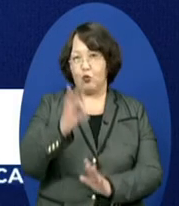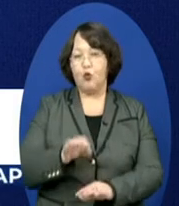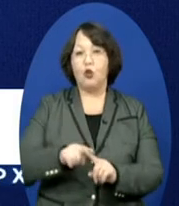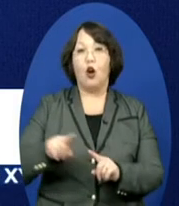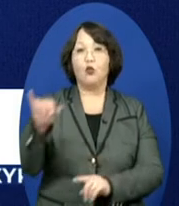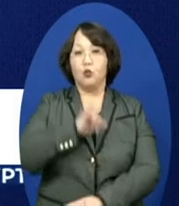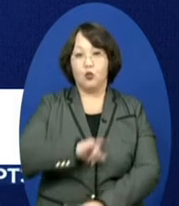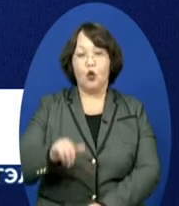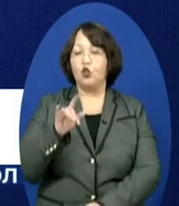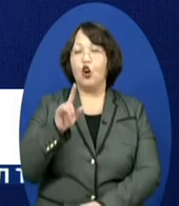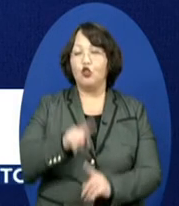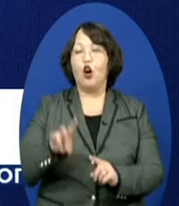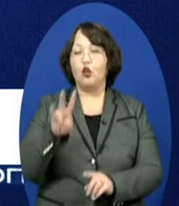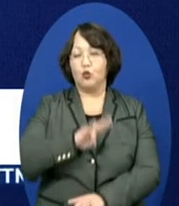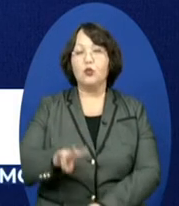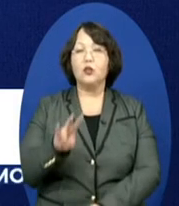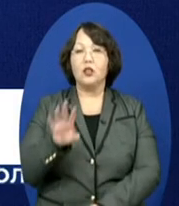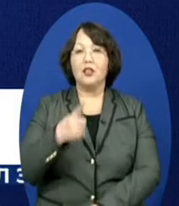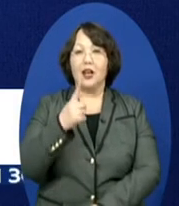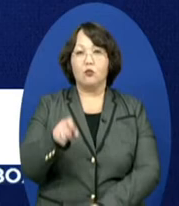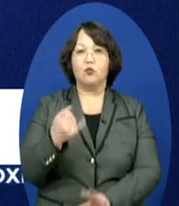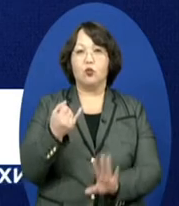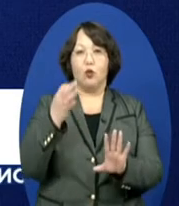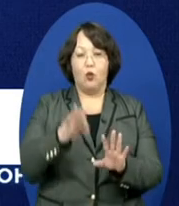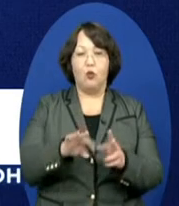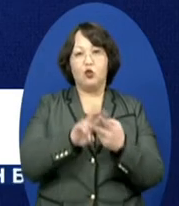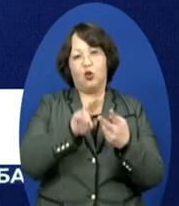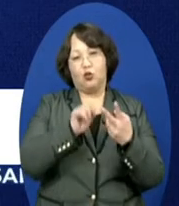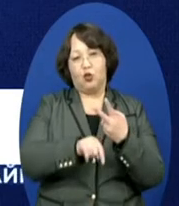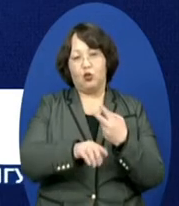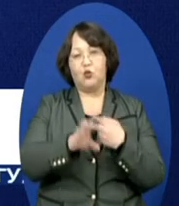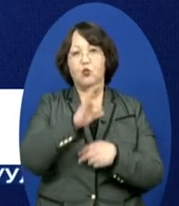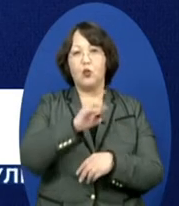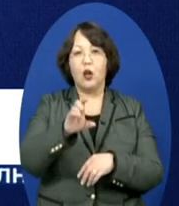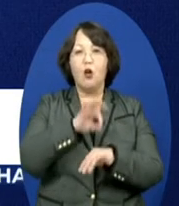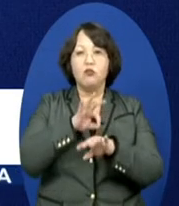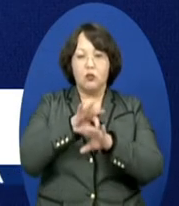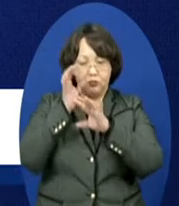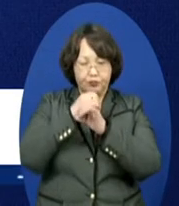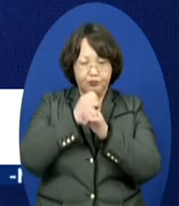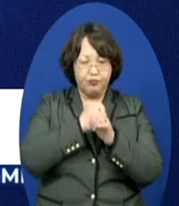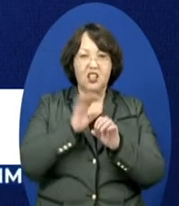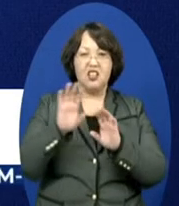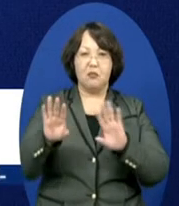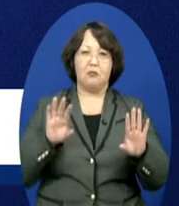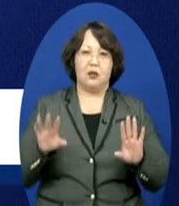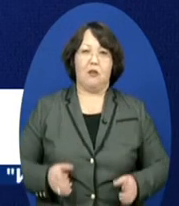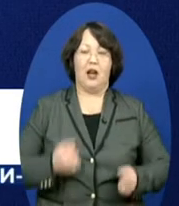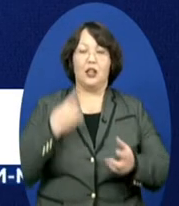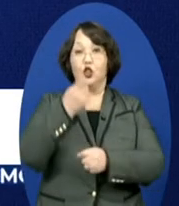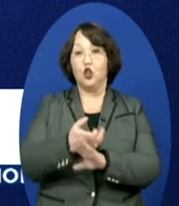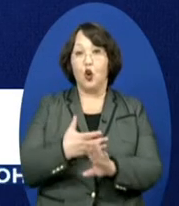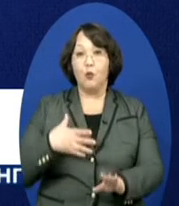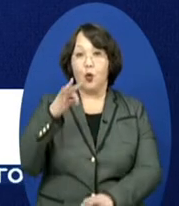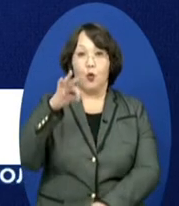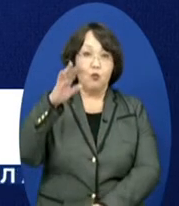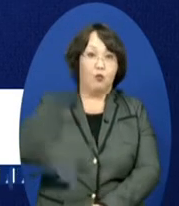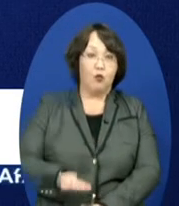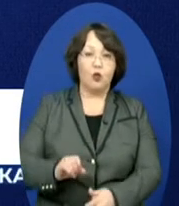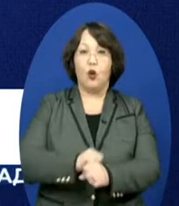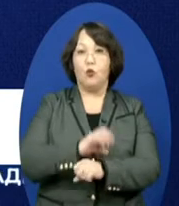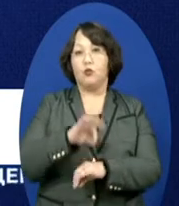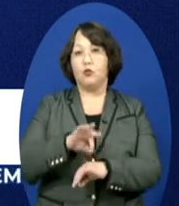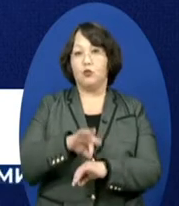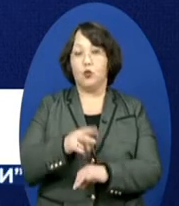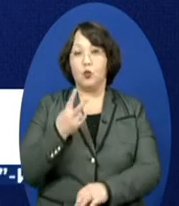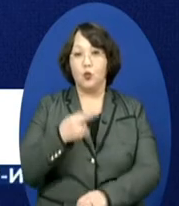нь аймаг орон нутгаас, 1.6% нь хорих байгууллагаас бүртгэгдсэн байна. Энэ нь өмнөх онуудаас буурсан үзүүлэлт боловч ковидын